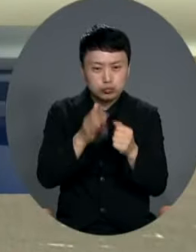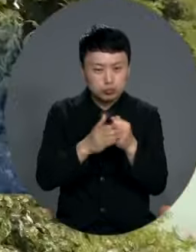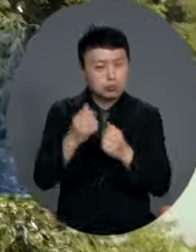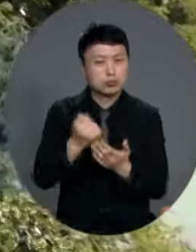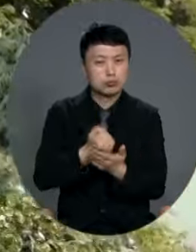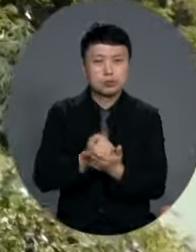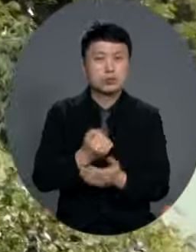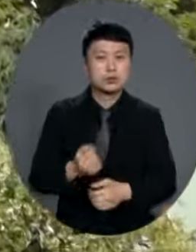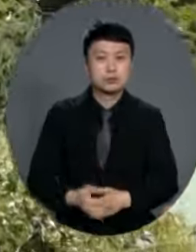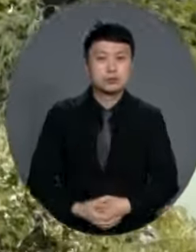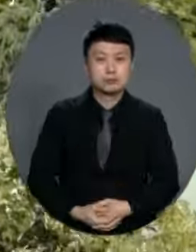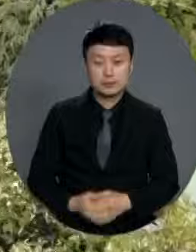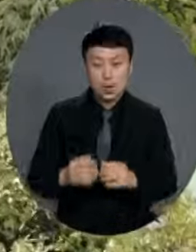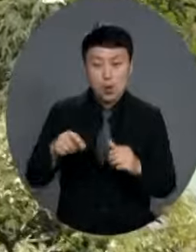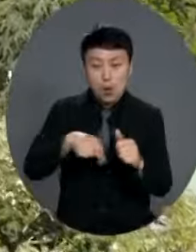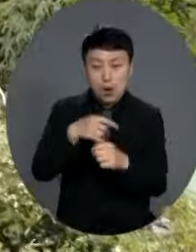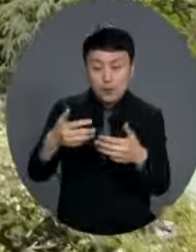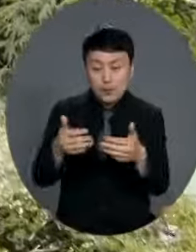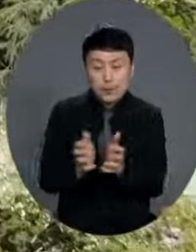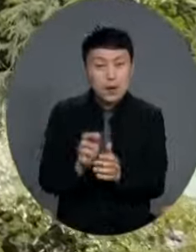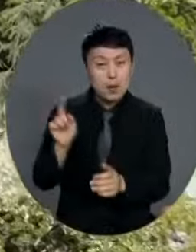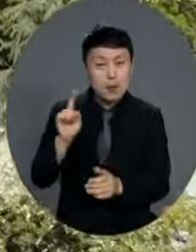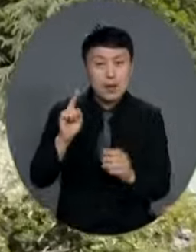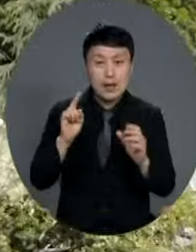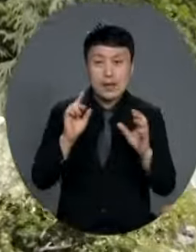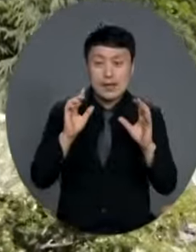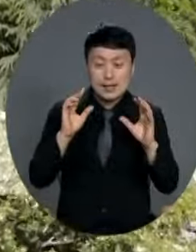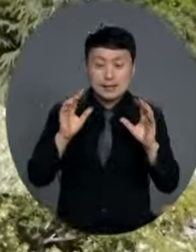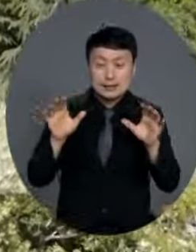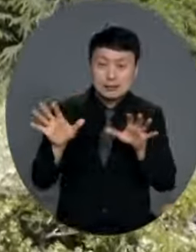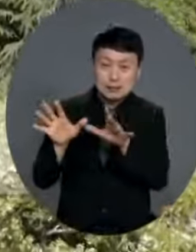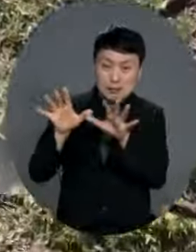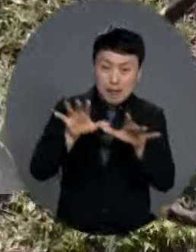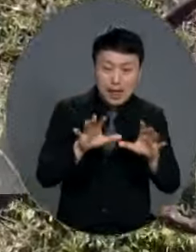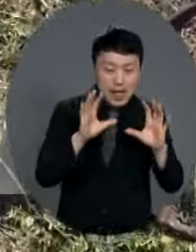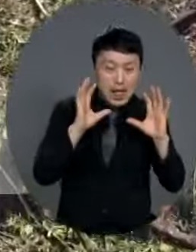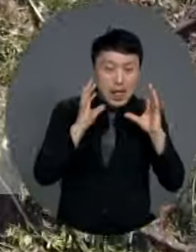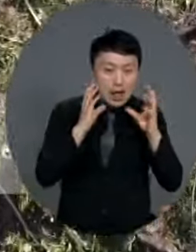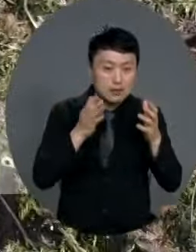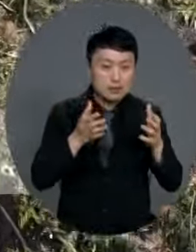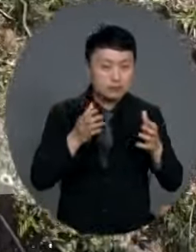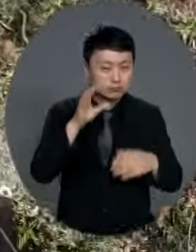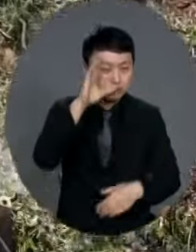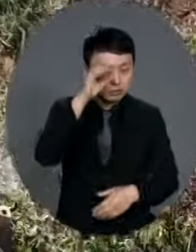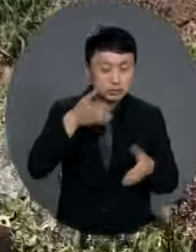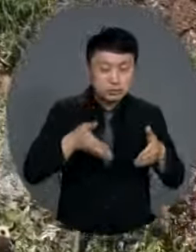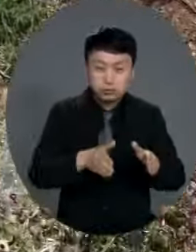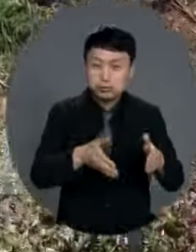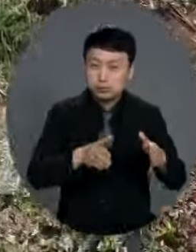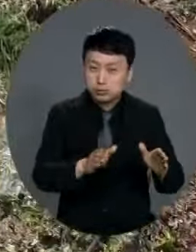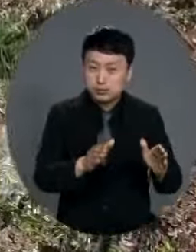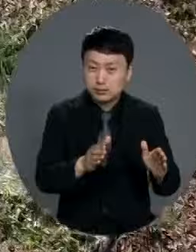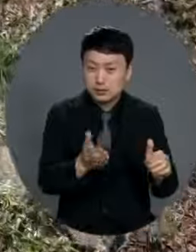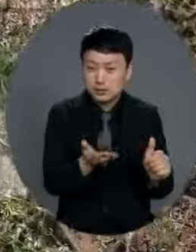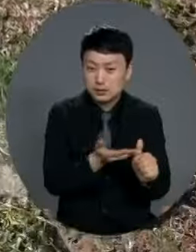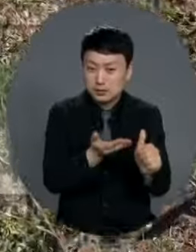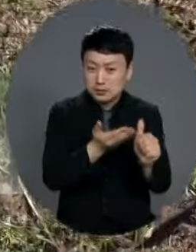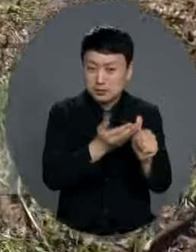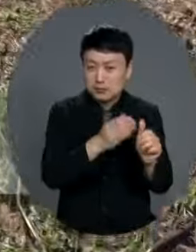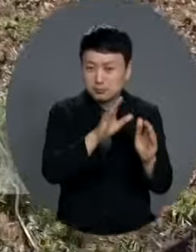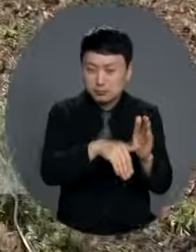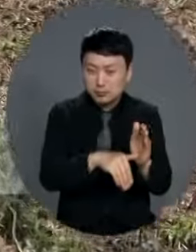있죠. 환경단체는 새들이 알을 낳고 새끼를 기르는 시기에 포항시가 새들의 삶의 터전을 파괴하고